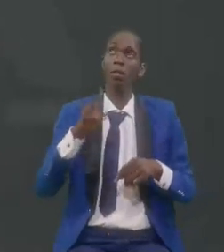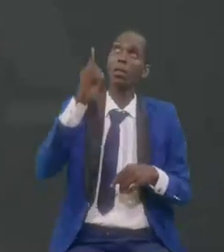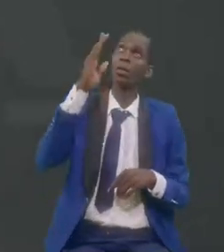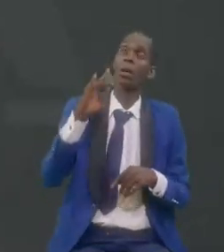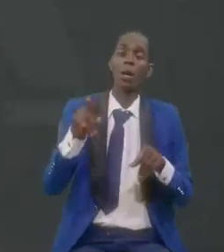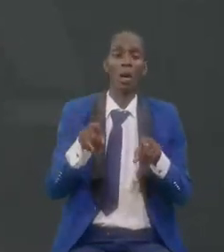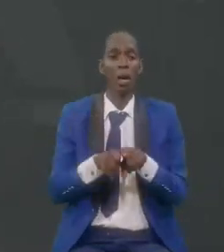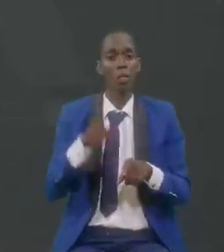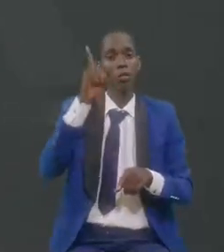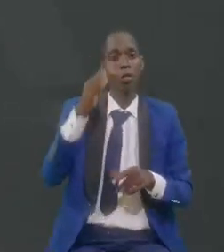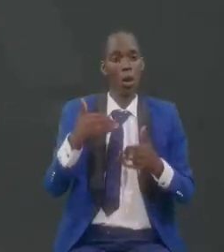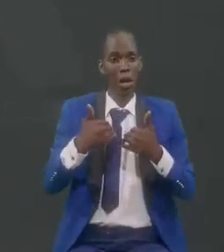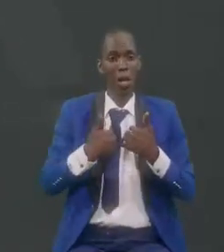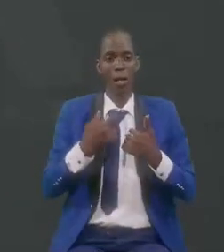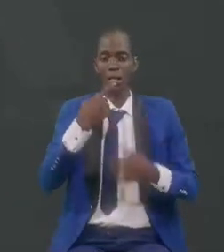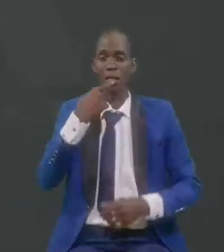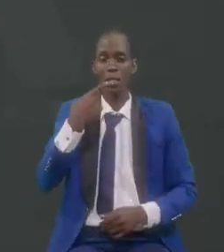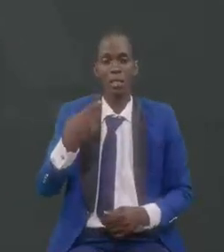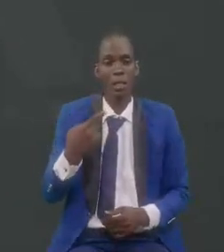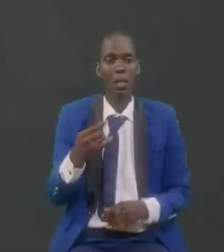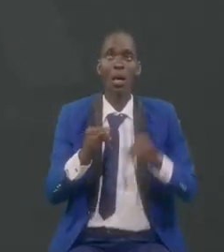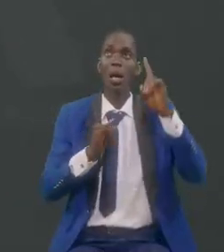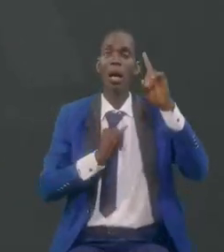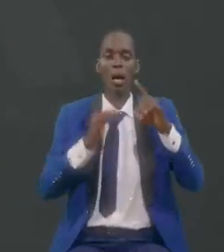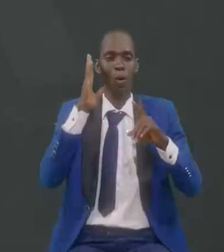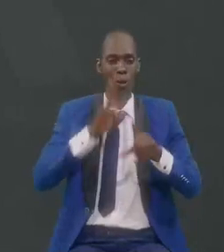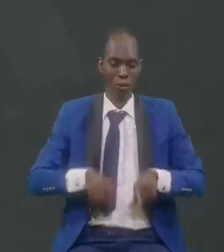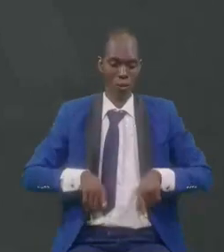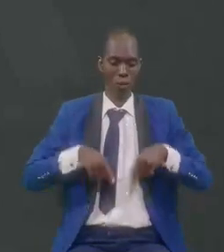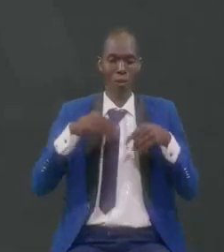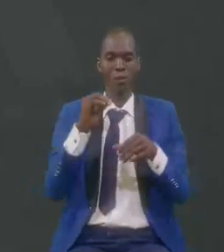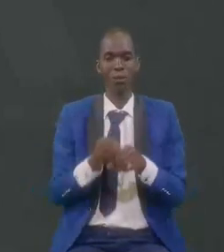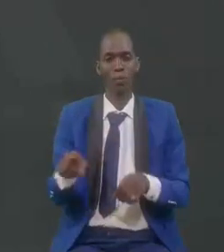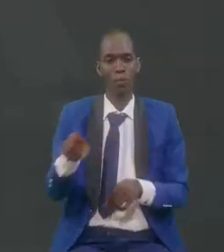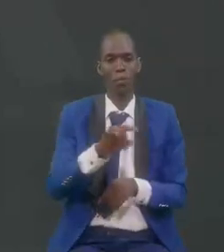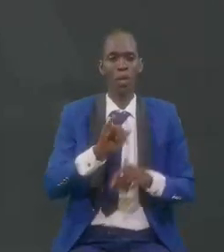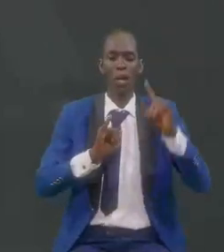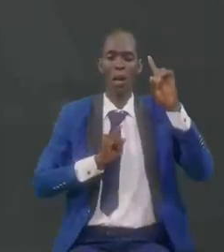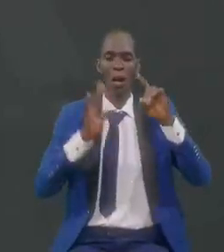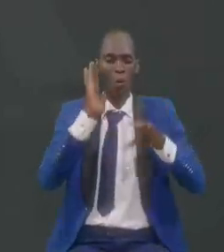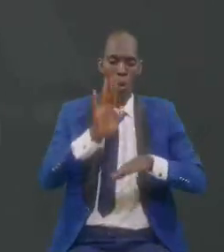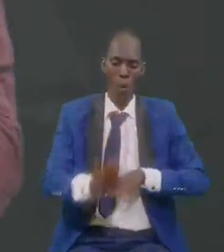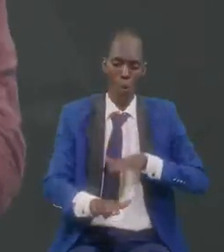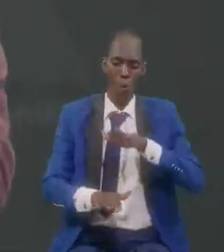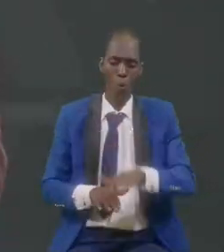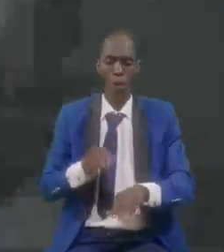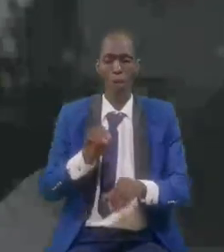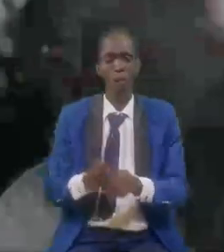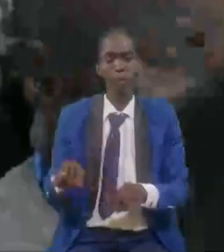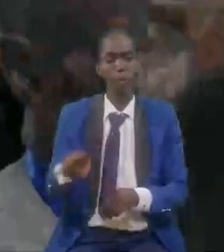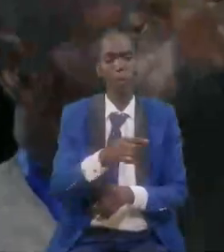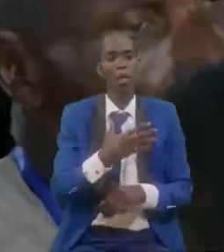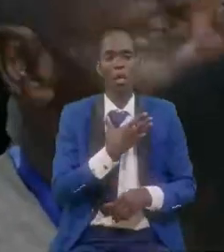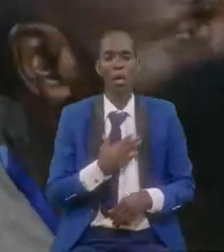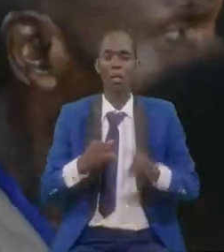dit, j'habiterai et je marcherai au milieu d'eux. Je serai leur